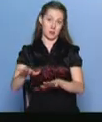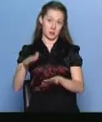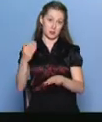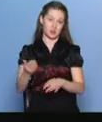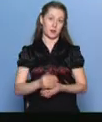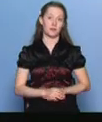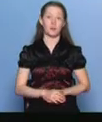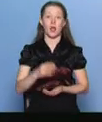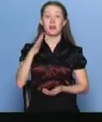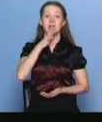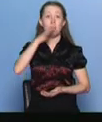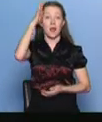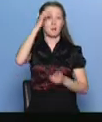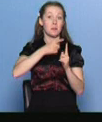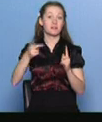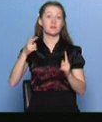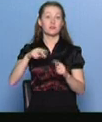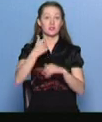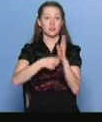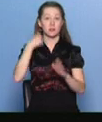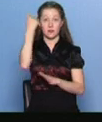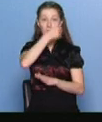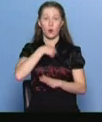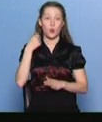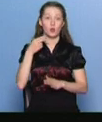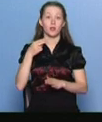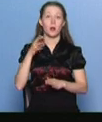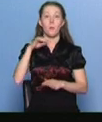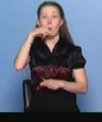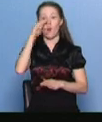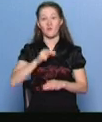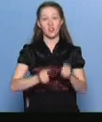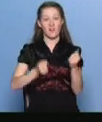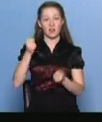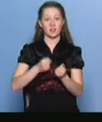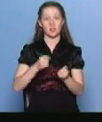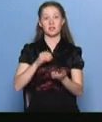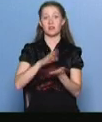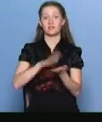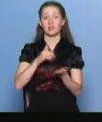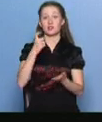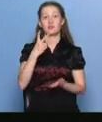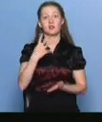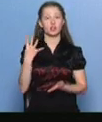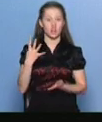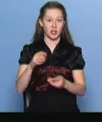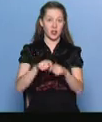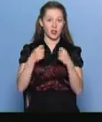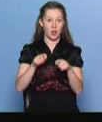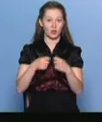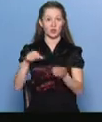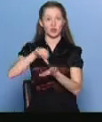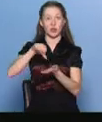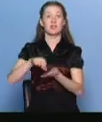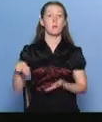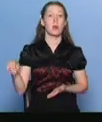2017 года по вине водителей транспортных средств зарегистрировано 124 дорожно-транспортных происшествия с участием